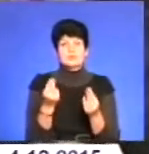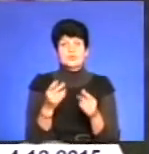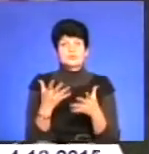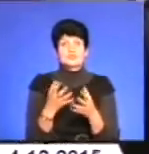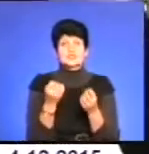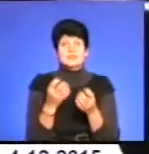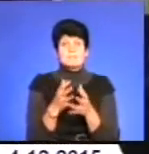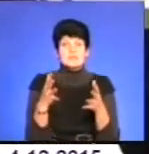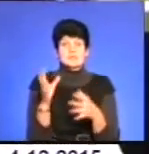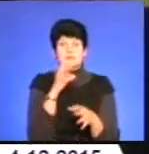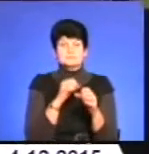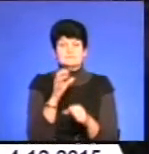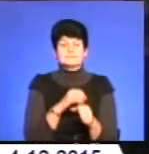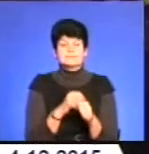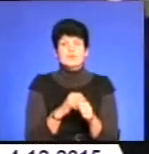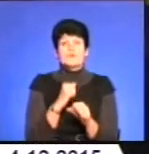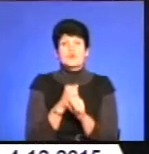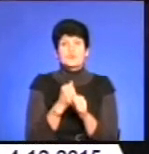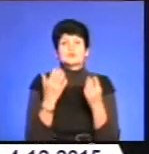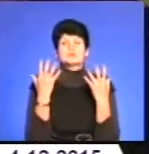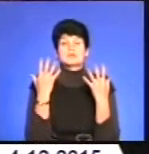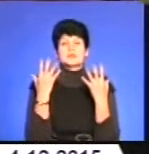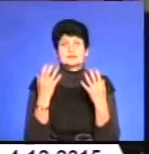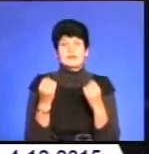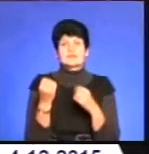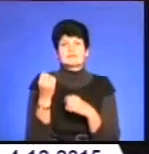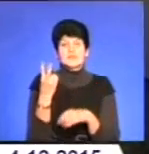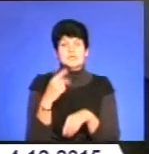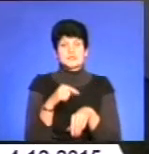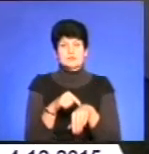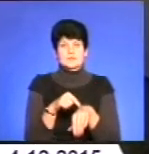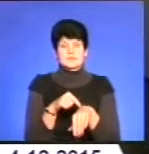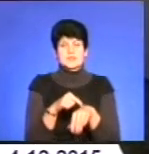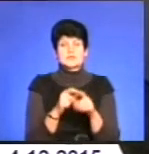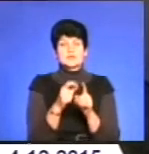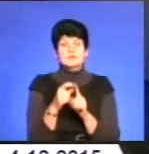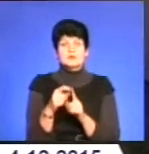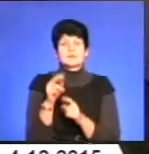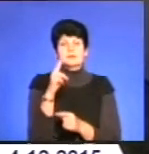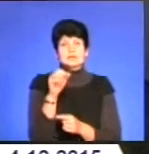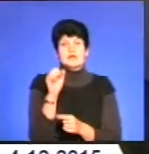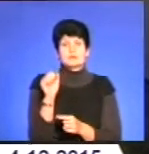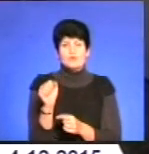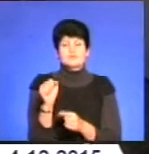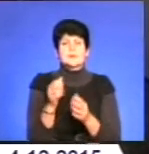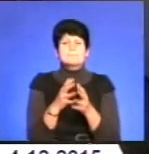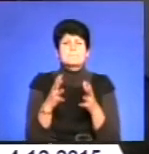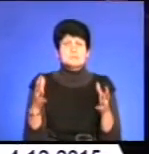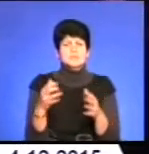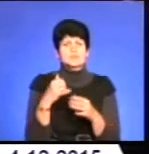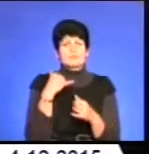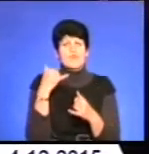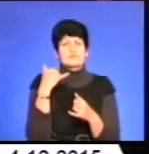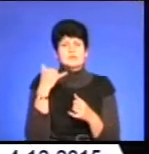більше вкрадають. Робочий день групи швидкого реагування – 12 годин. За словами Дмитра Адамовича, найбільше повідомлень